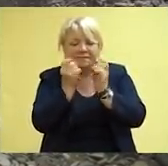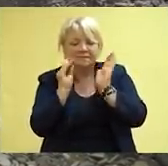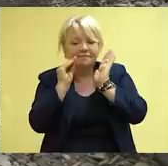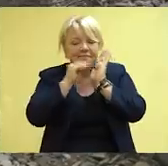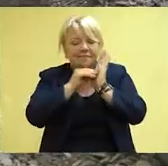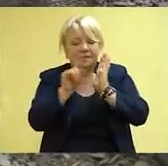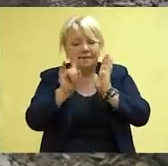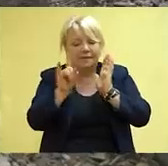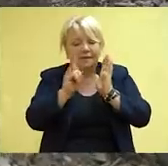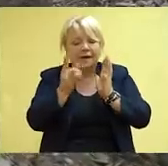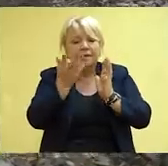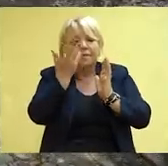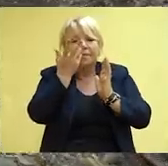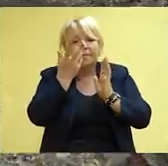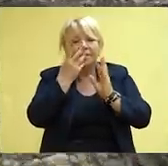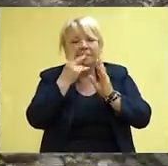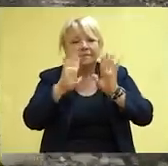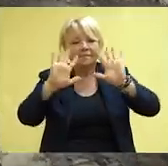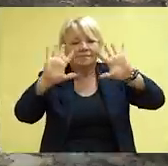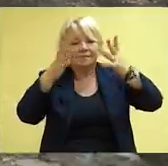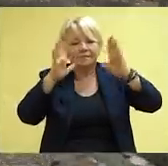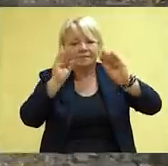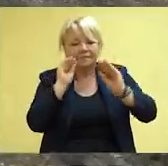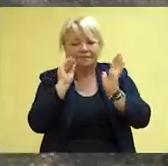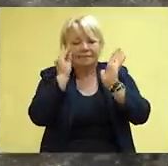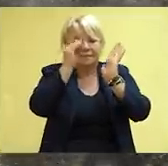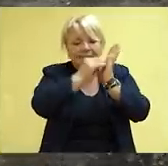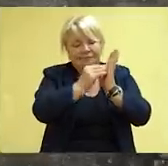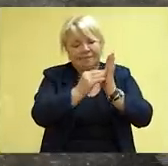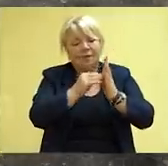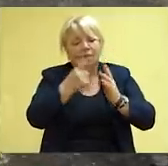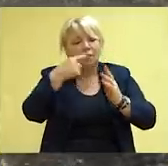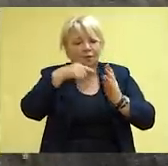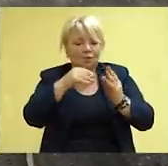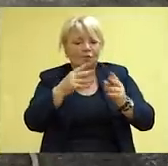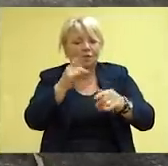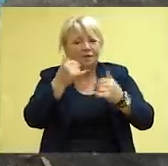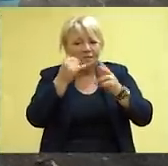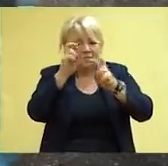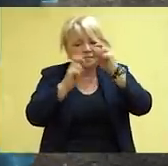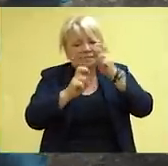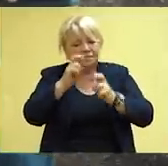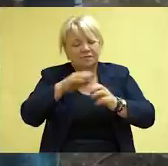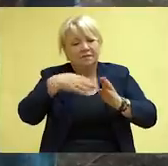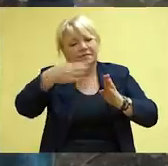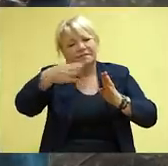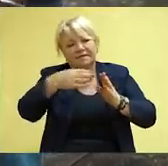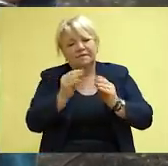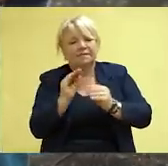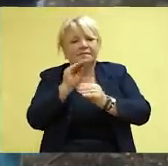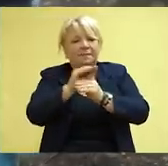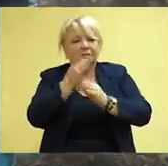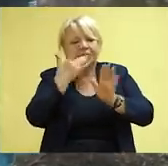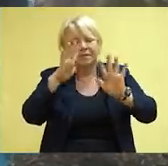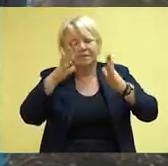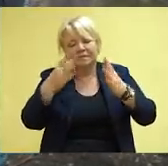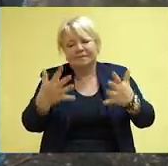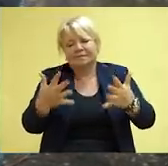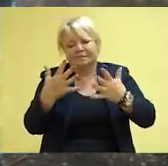გაკეთდა რომ ეს არის პელა მოტრიკასკა. ეს იყო ჩაოლებრივი ყიჩი. ჩაოლებრივი კრასკა იკრასკა და მაგ ზეში სწორაი ტიპია